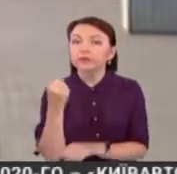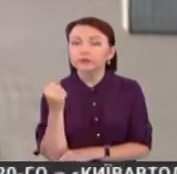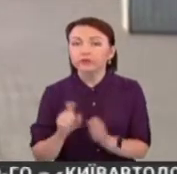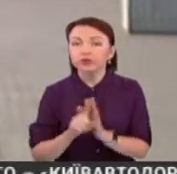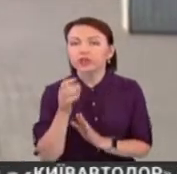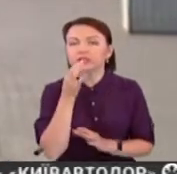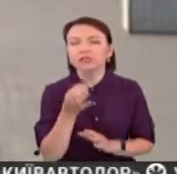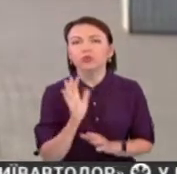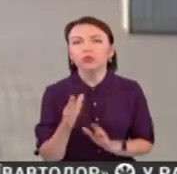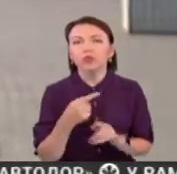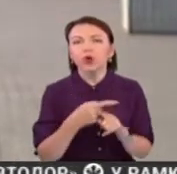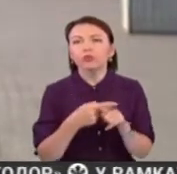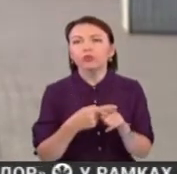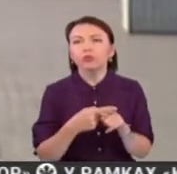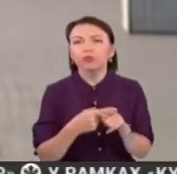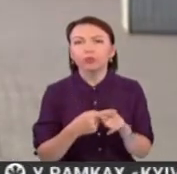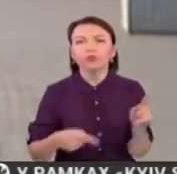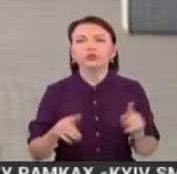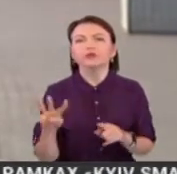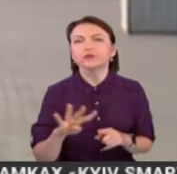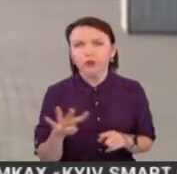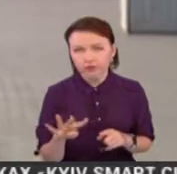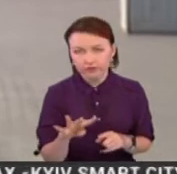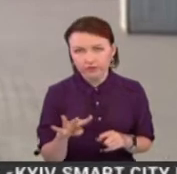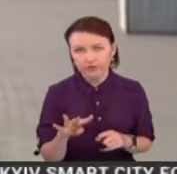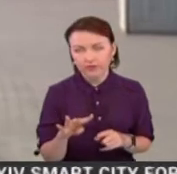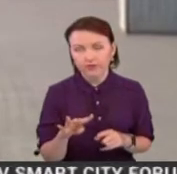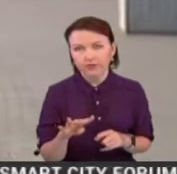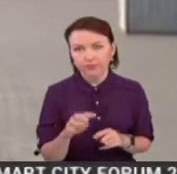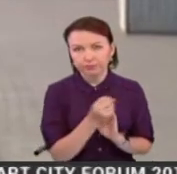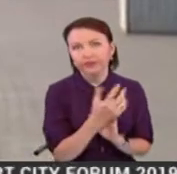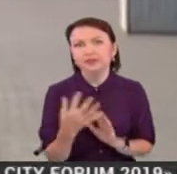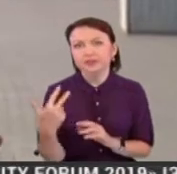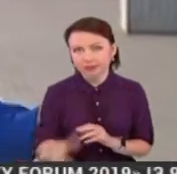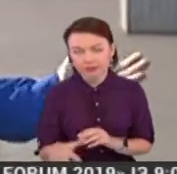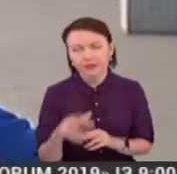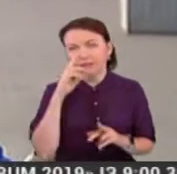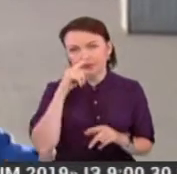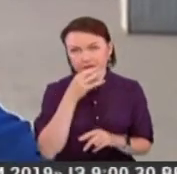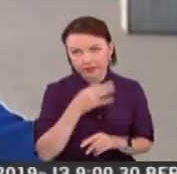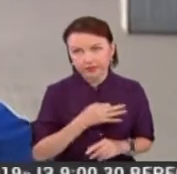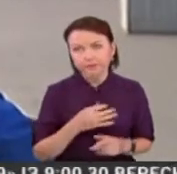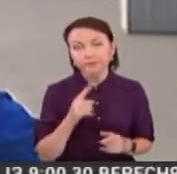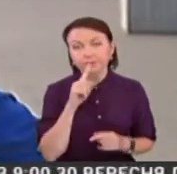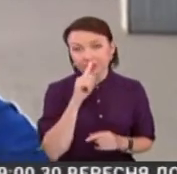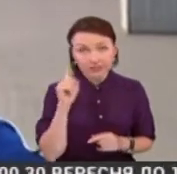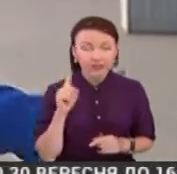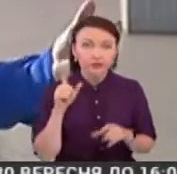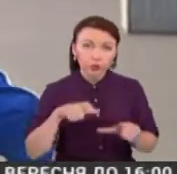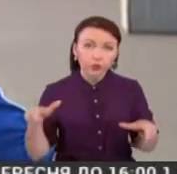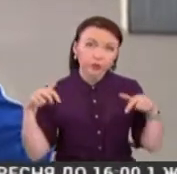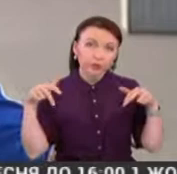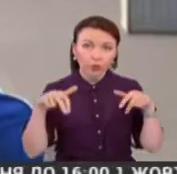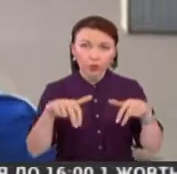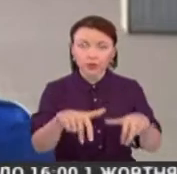помилково сказали, що він буде в половині четвертої. Ось, ще яка ситуація. Ну, ось недавно проходили люди,